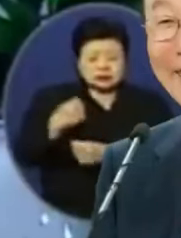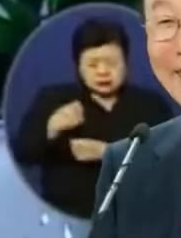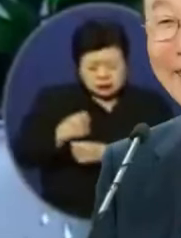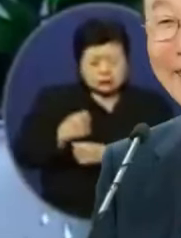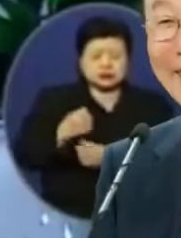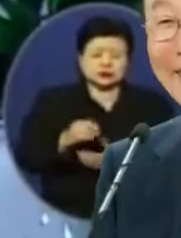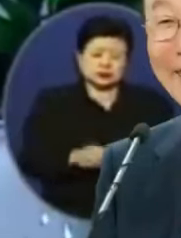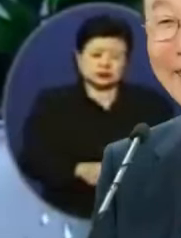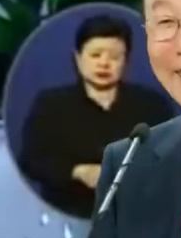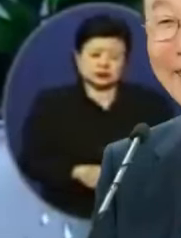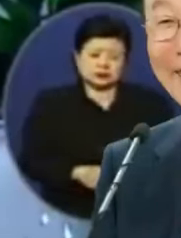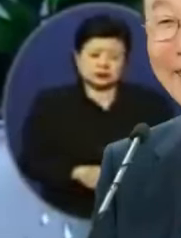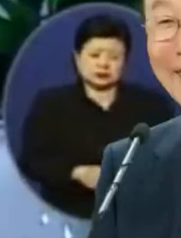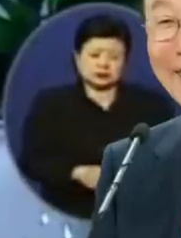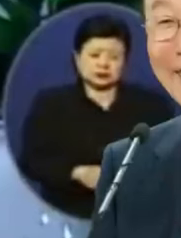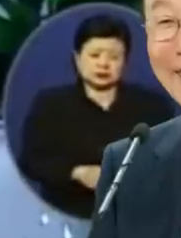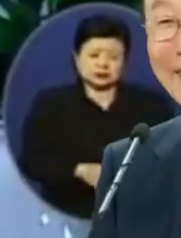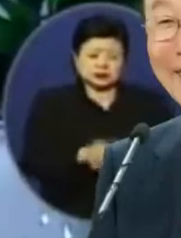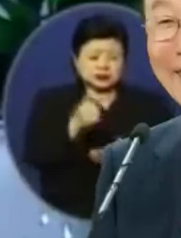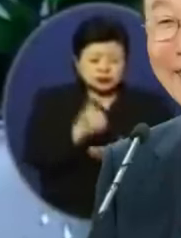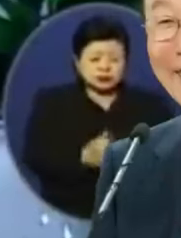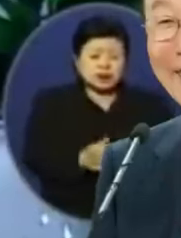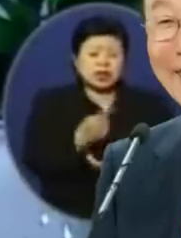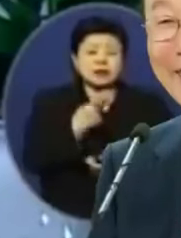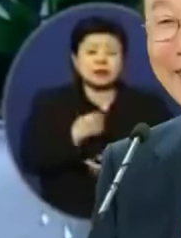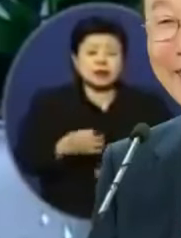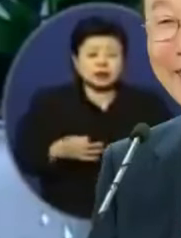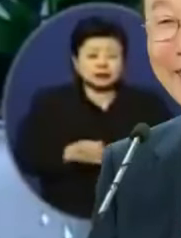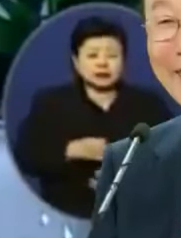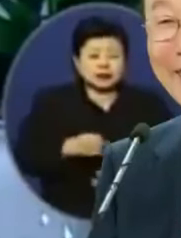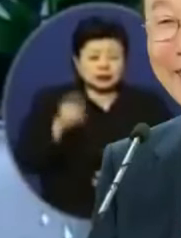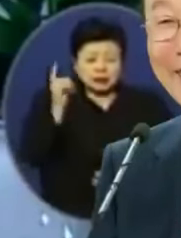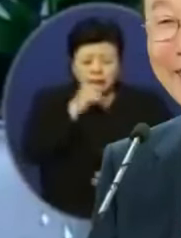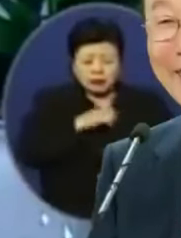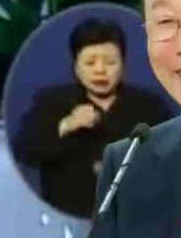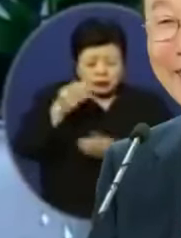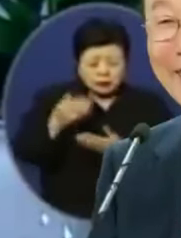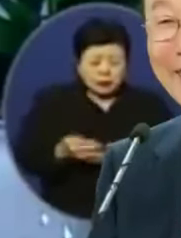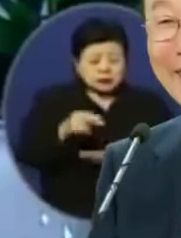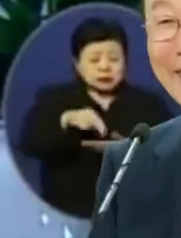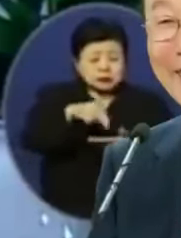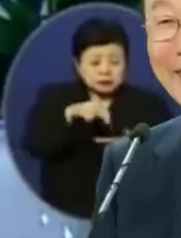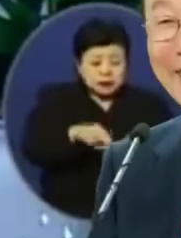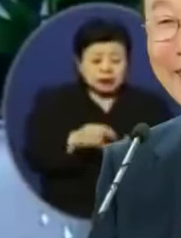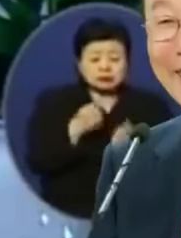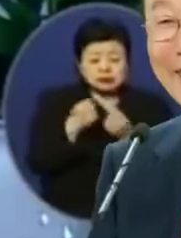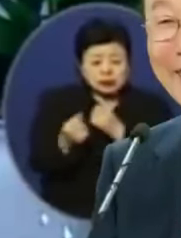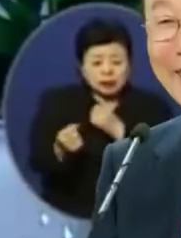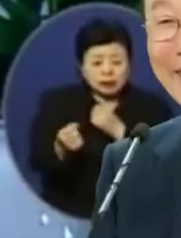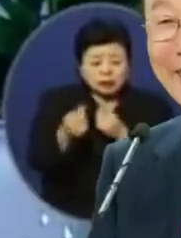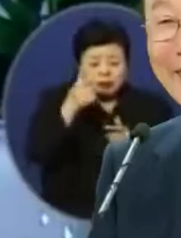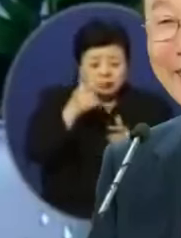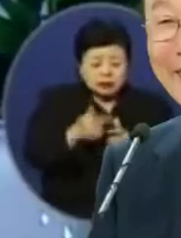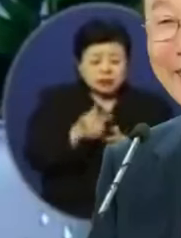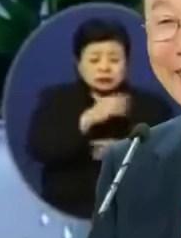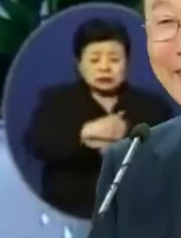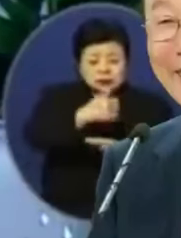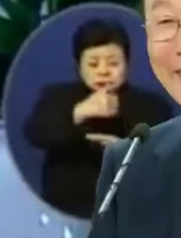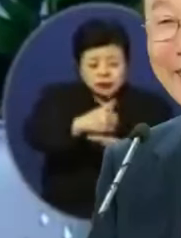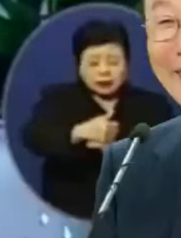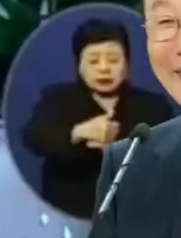담당시키셨도다. 우리는 죄를 짓고 불의하고 추악하고 버림을 받아야 마땅함에도 불구하고 예수